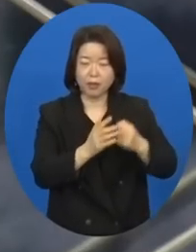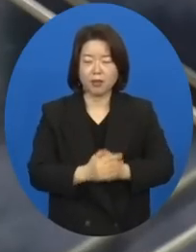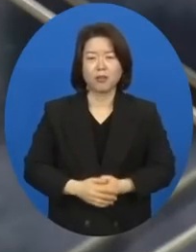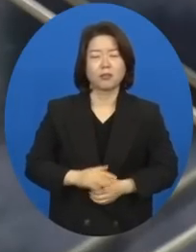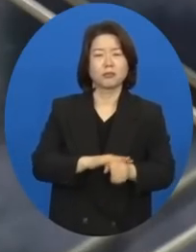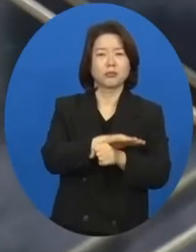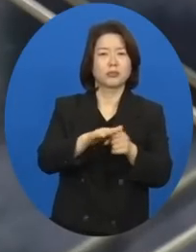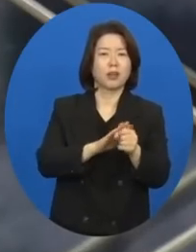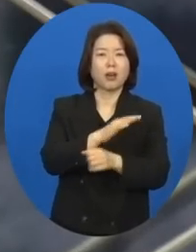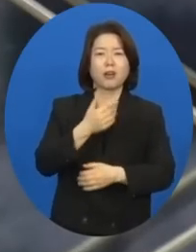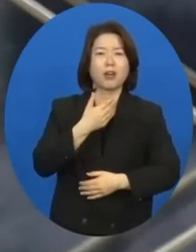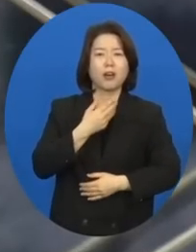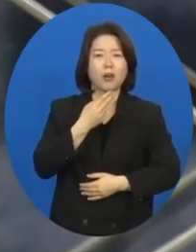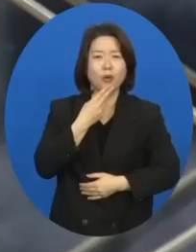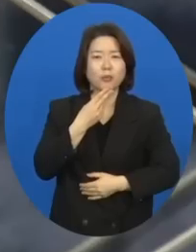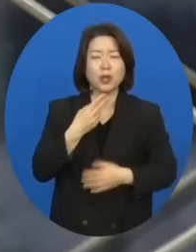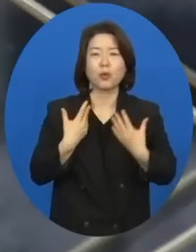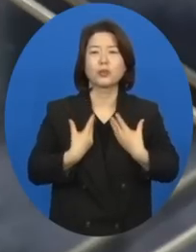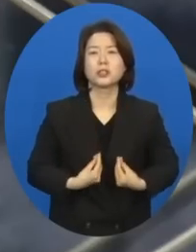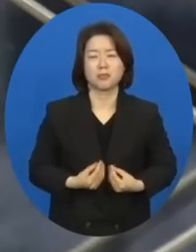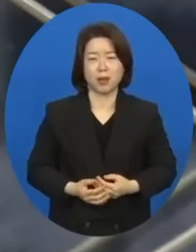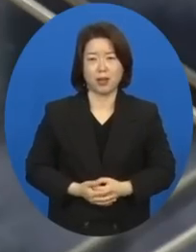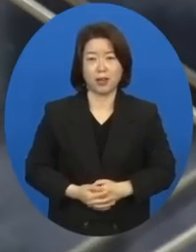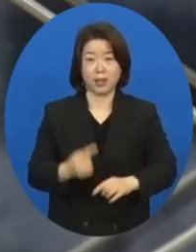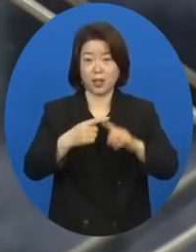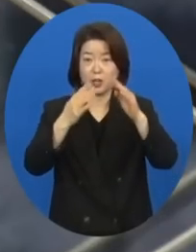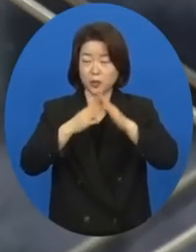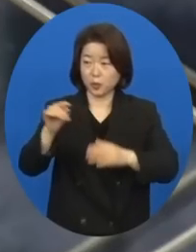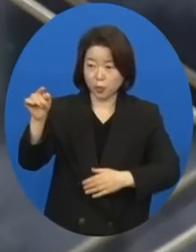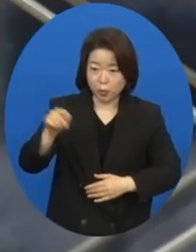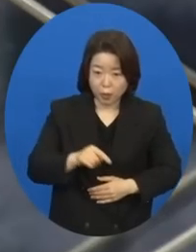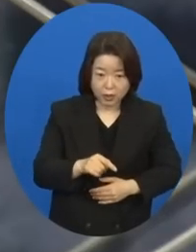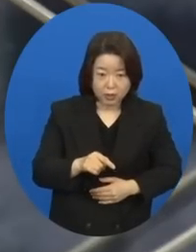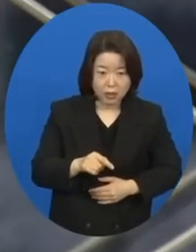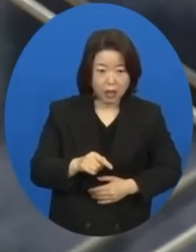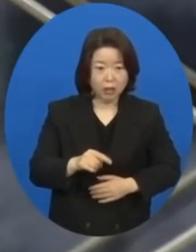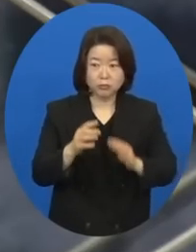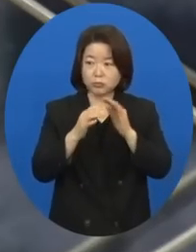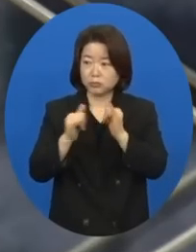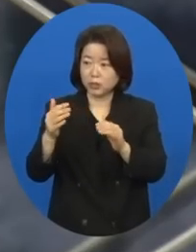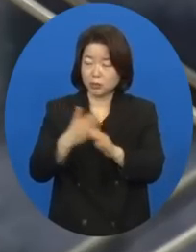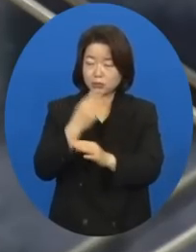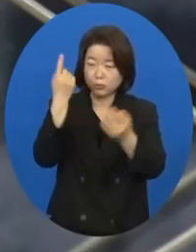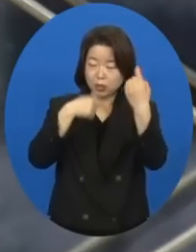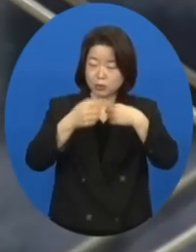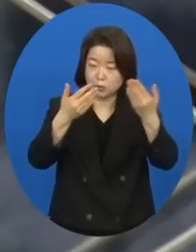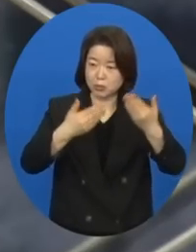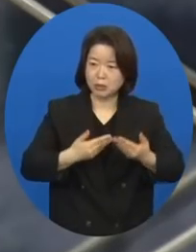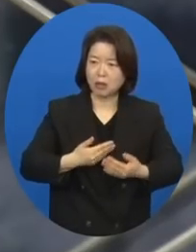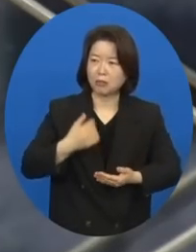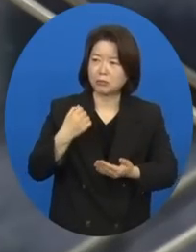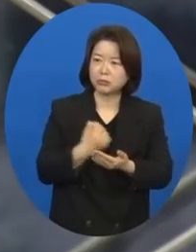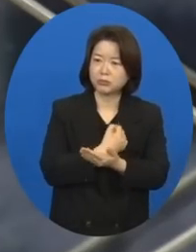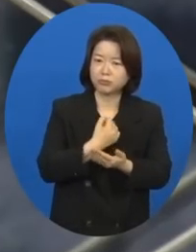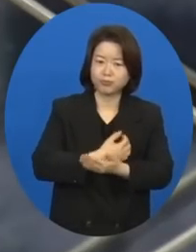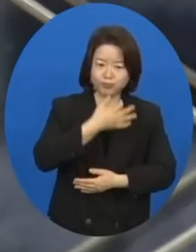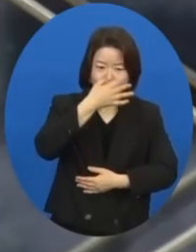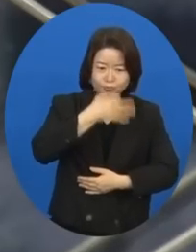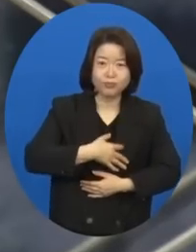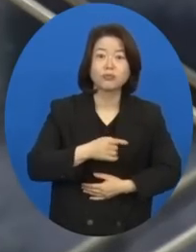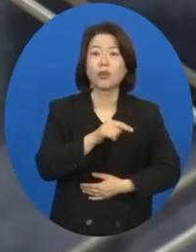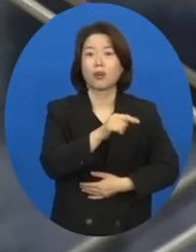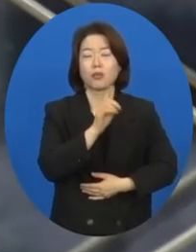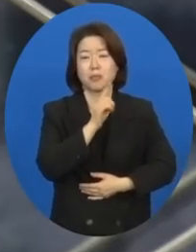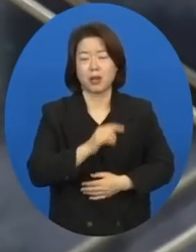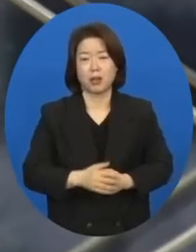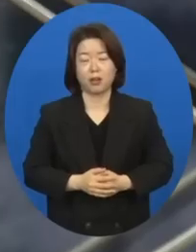실망합니다. 교회에 들어왔다가 사람에게 상처받았다면서 서운해하고 힘들어합니다. 심지어